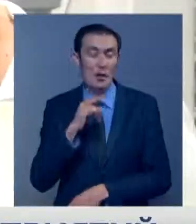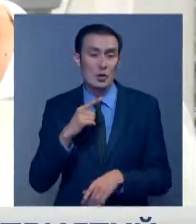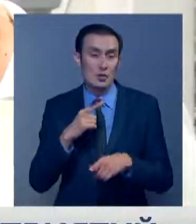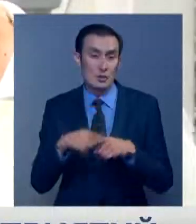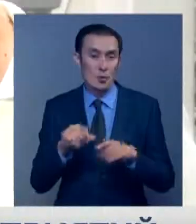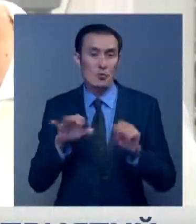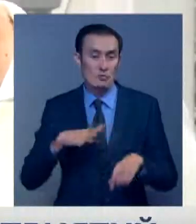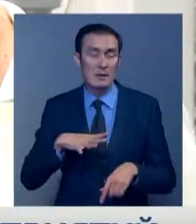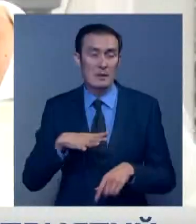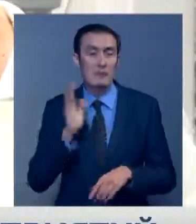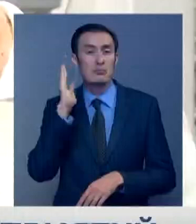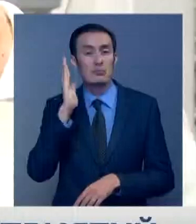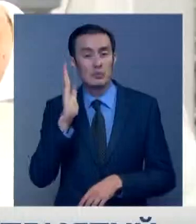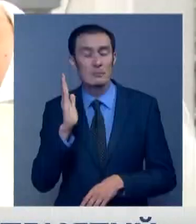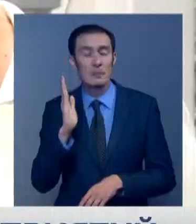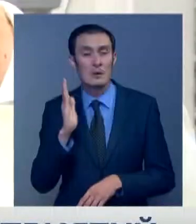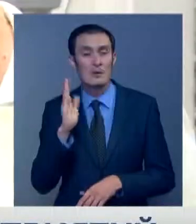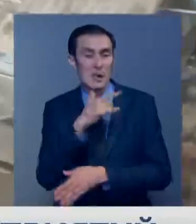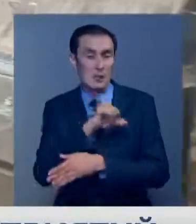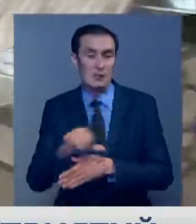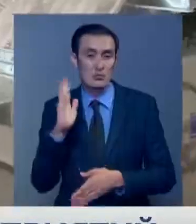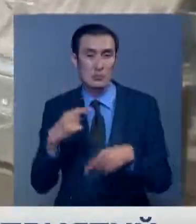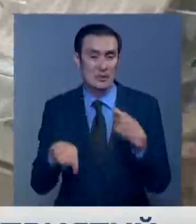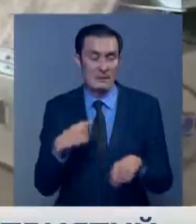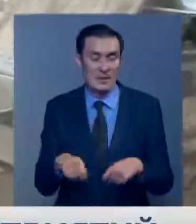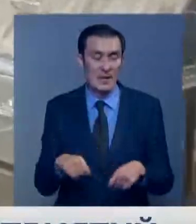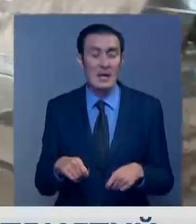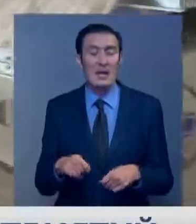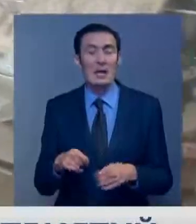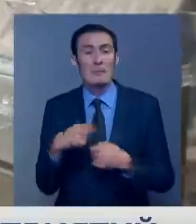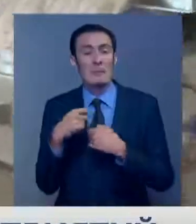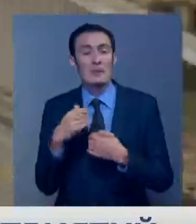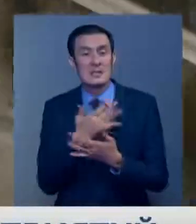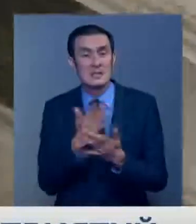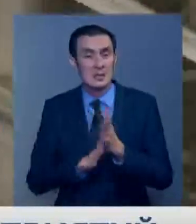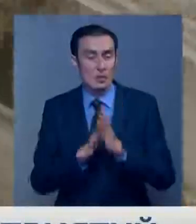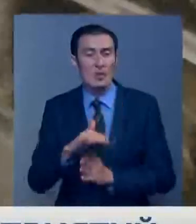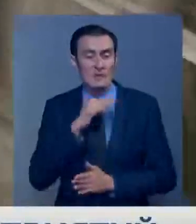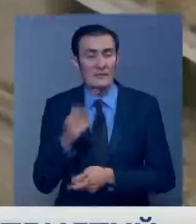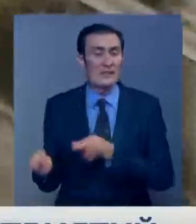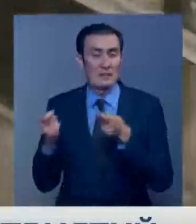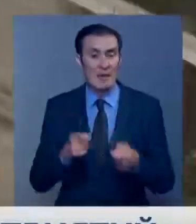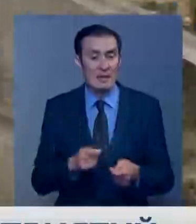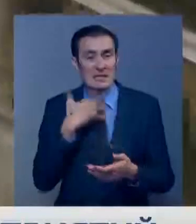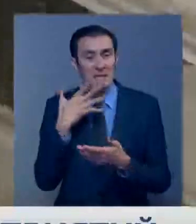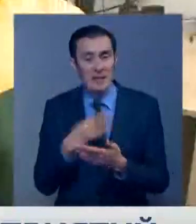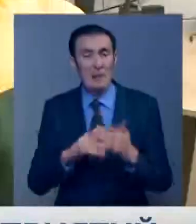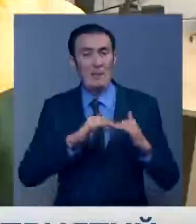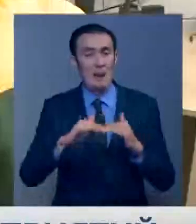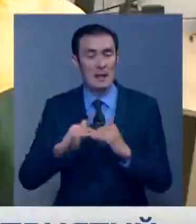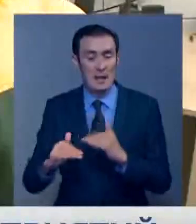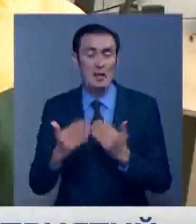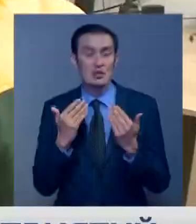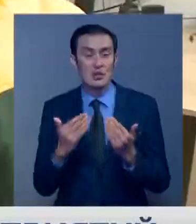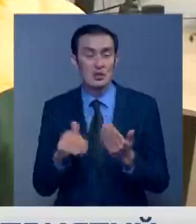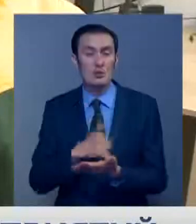уже в ближайшем будущем, ближние и дальние зарубежья. Сырья для работы достаточно, говорят на заводе. Оно доставляется со своих полей. Сейчас